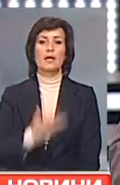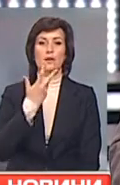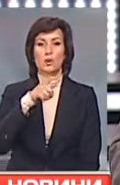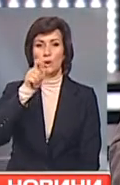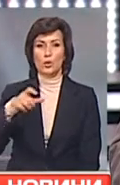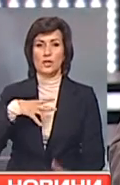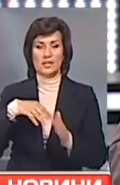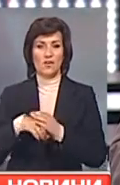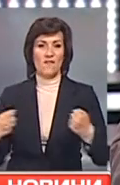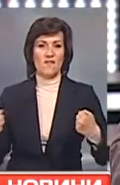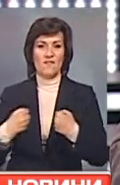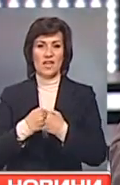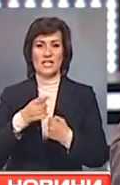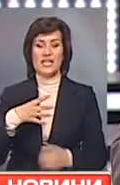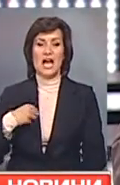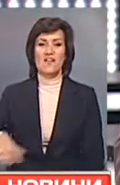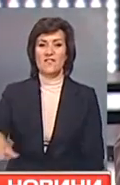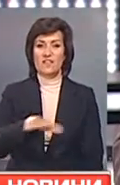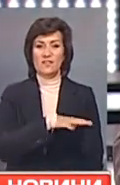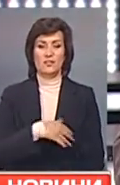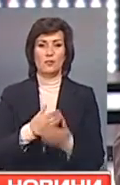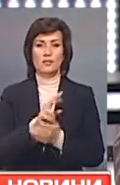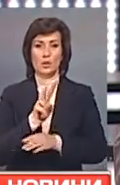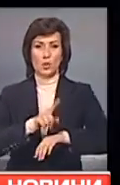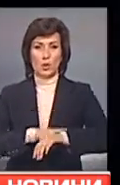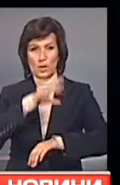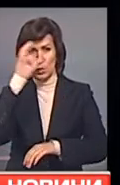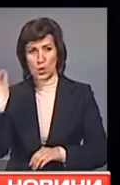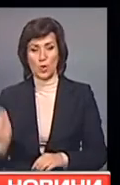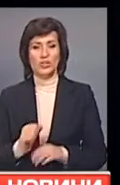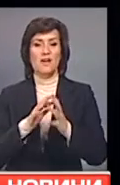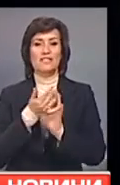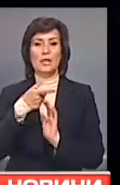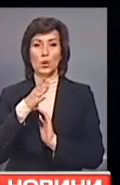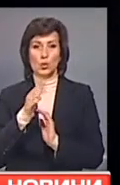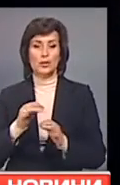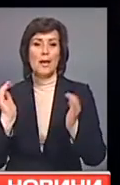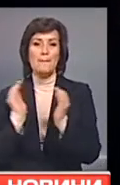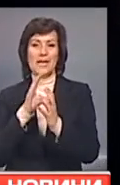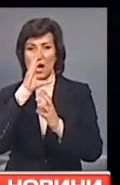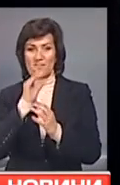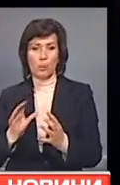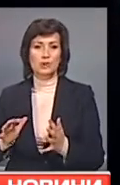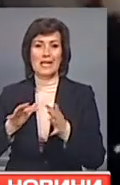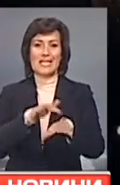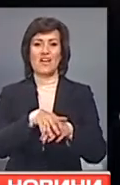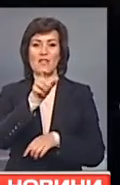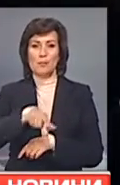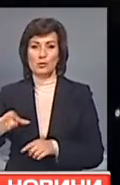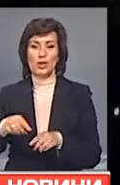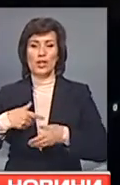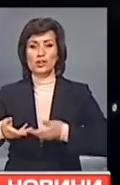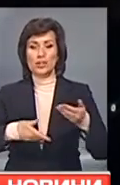Троє людей загинули в аварії на Львівщині. Близько другої ночі в селі Грушів мікроавтобус наїхав на пішоходів, що йшли узбіччям